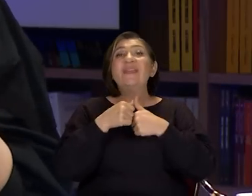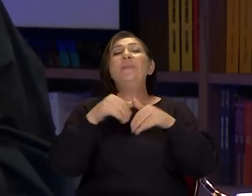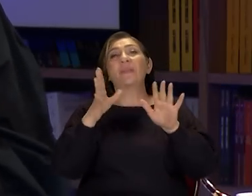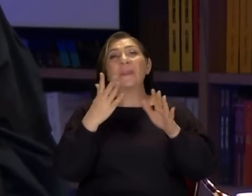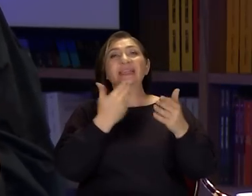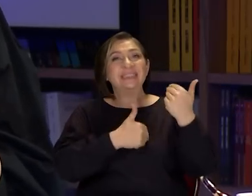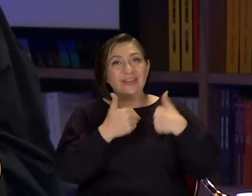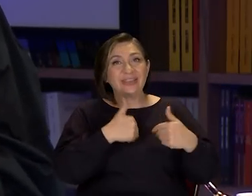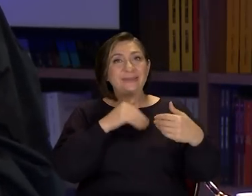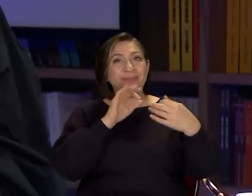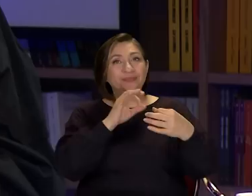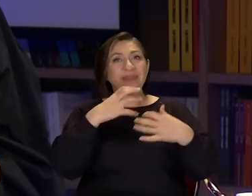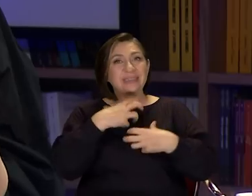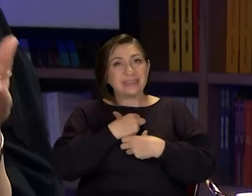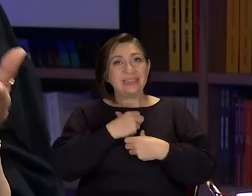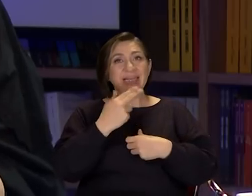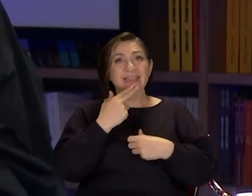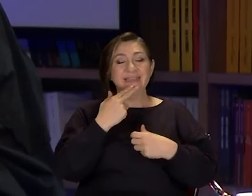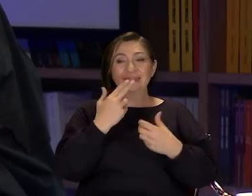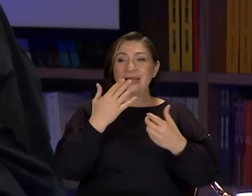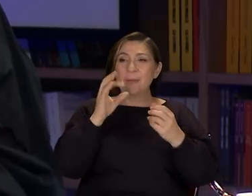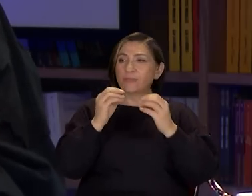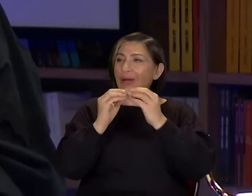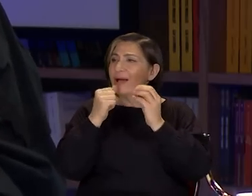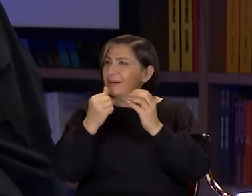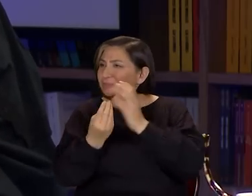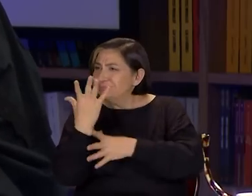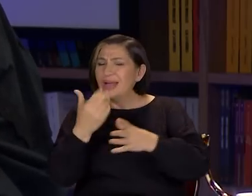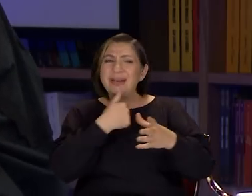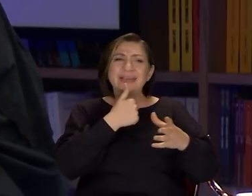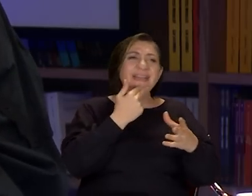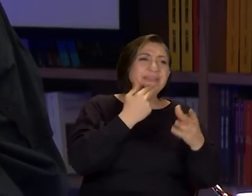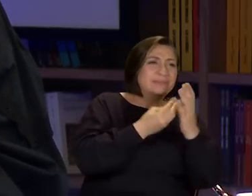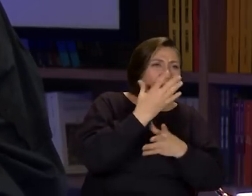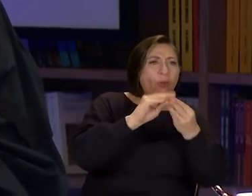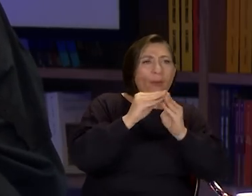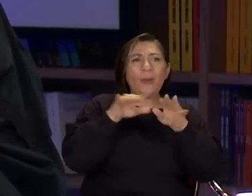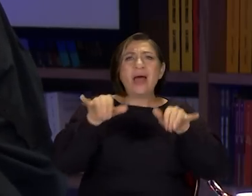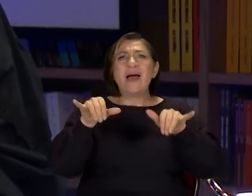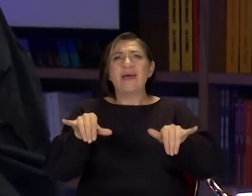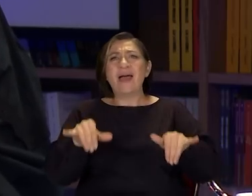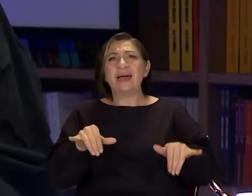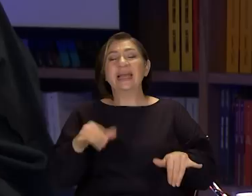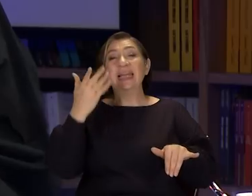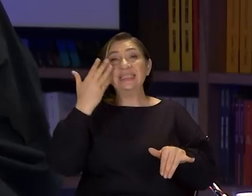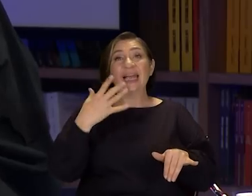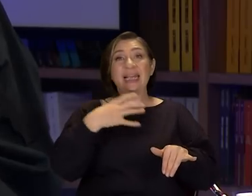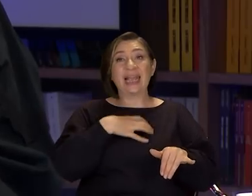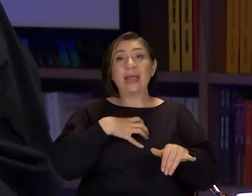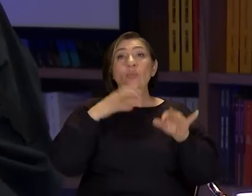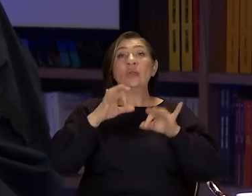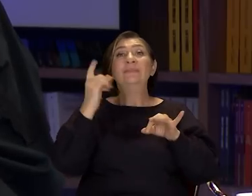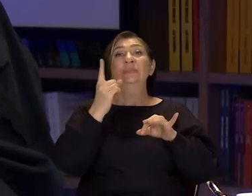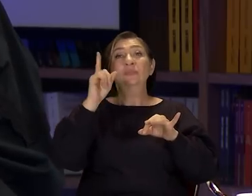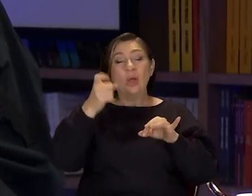ilişkilerin içinde sıkıntılar hep kadını çıkardı, erkeğini çıkardı. Aynı oluyor. İzleyenler de kendinden mutlaka bir şey